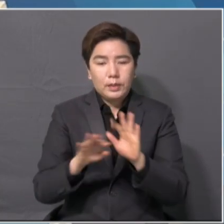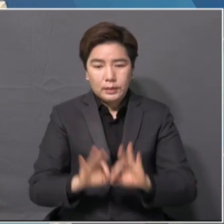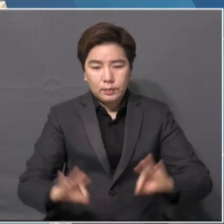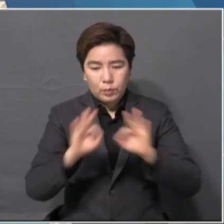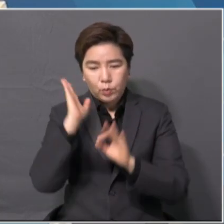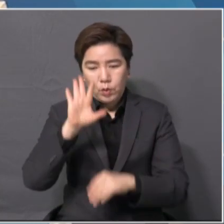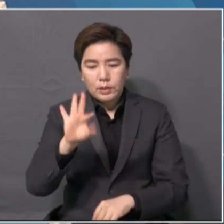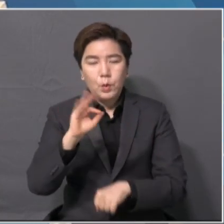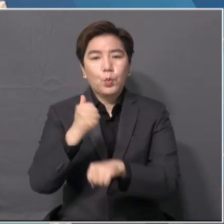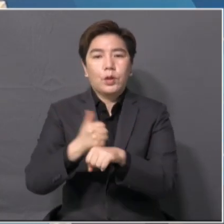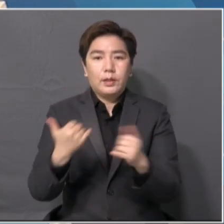อการเลือกหัวหน้าพักด้วยนี่ละค่ะ